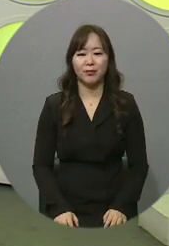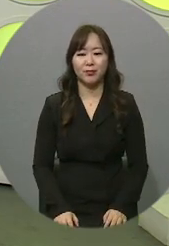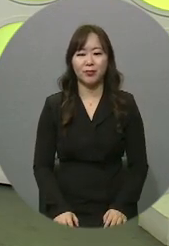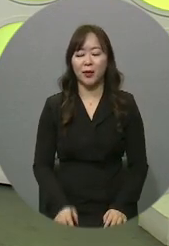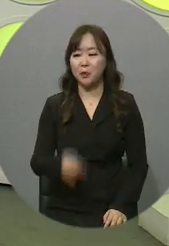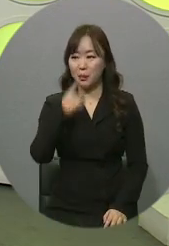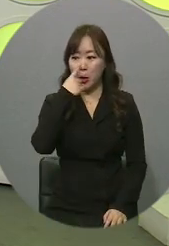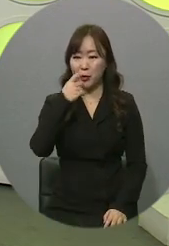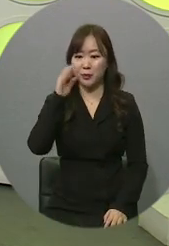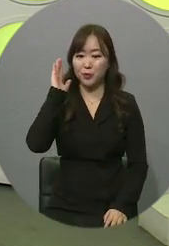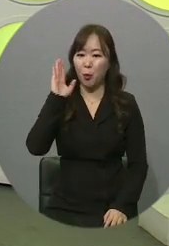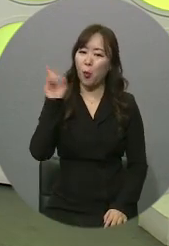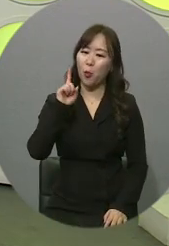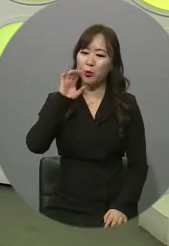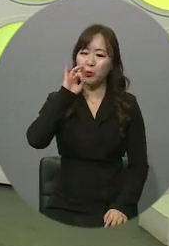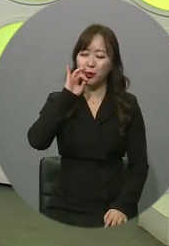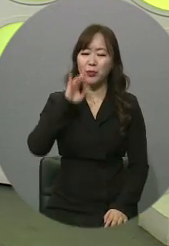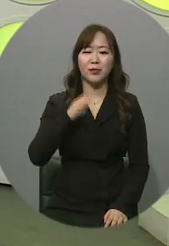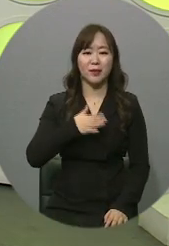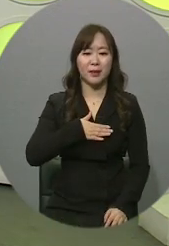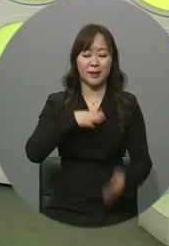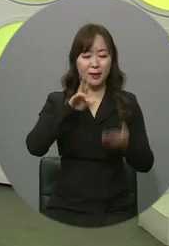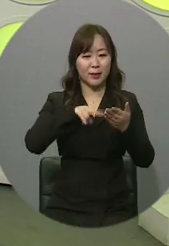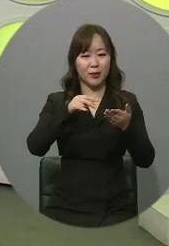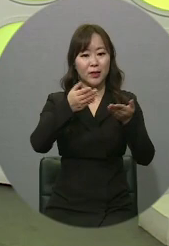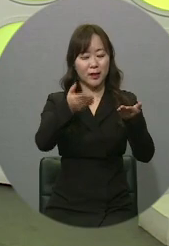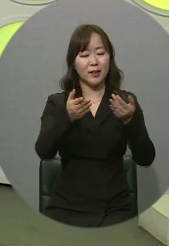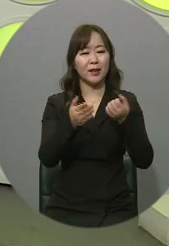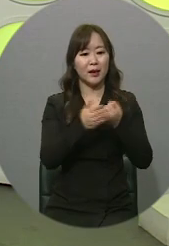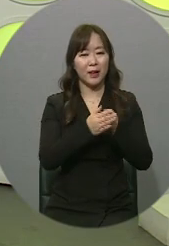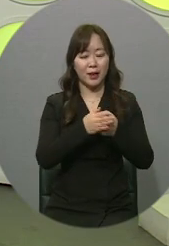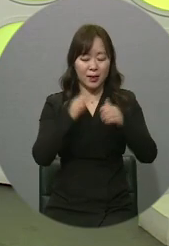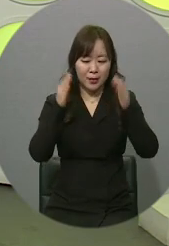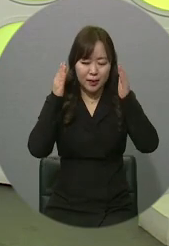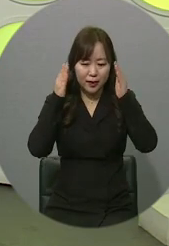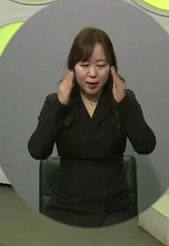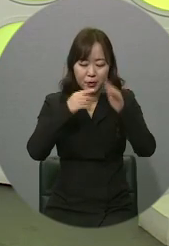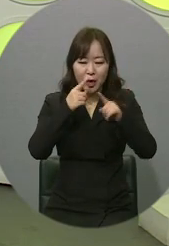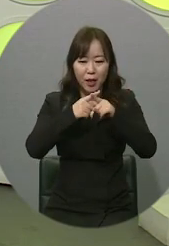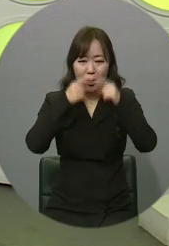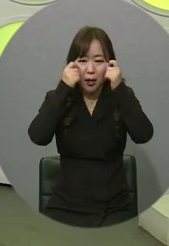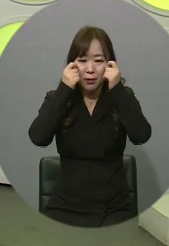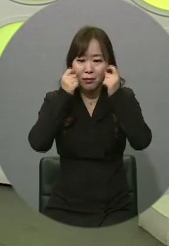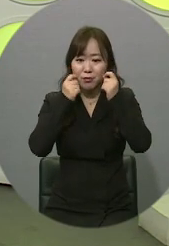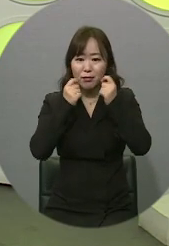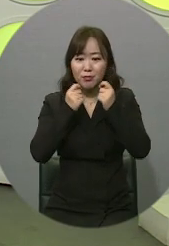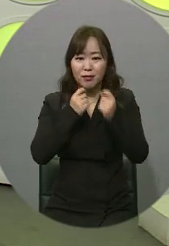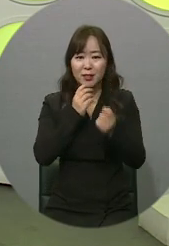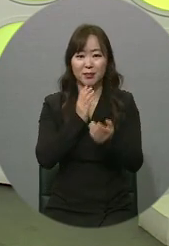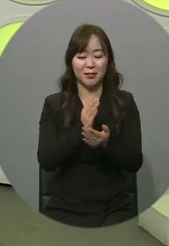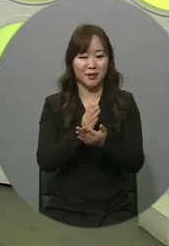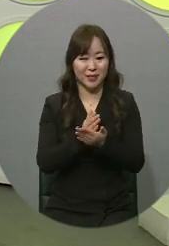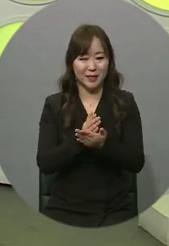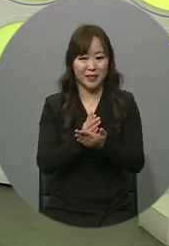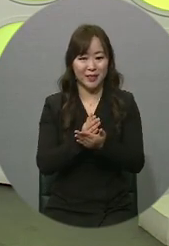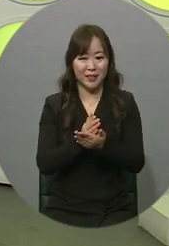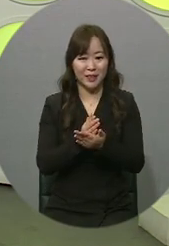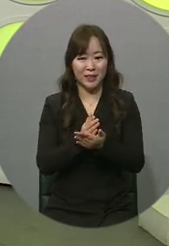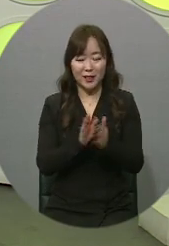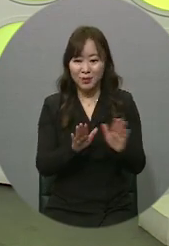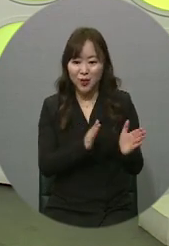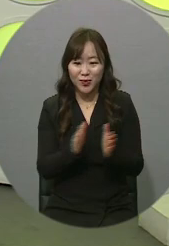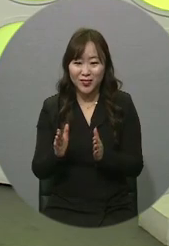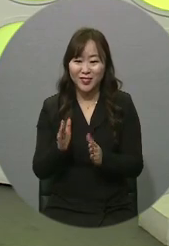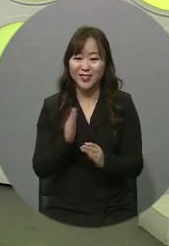멋진 사연. 네. 야, 궁금합니다. 손비 씨 제가 읽을 건데 네. 몰입하다가 눈물 네. 흘리지 마세요. 준비 시동